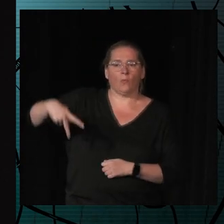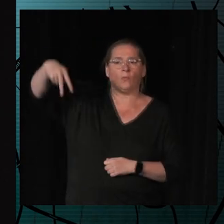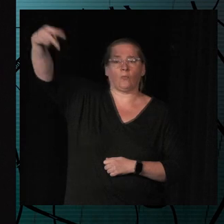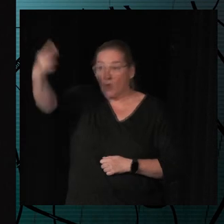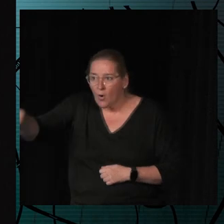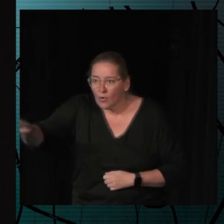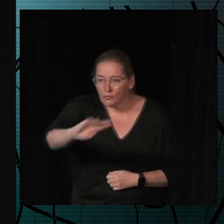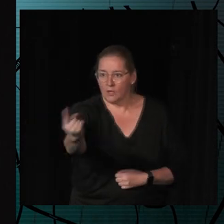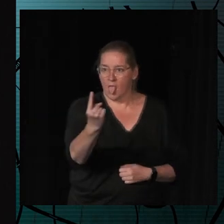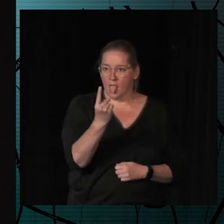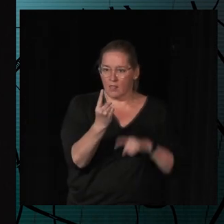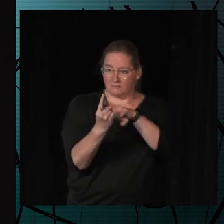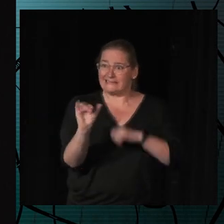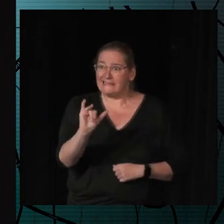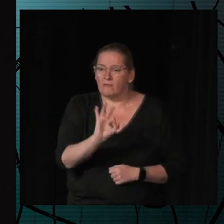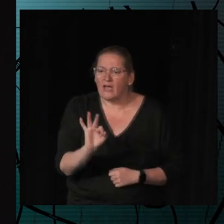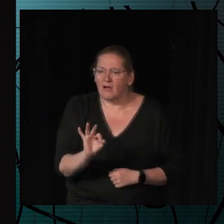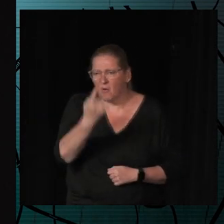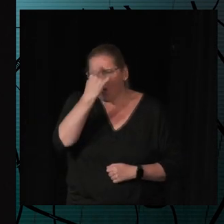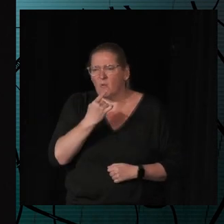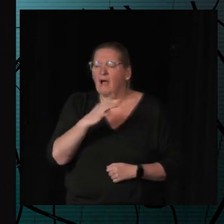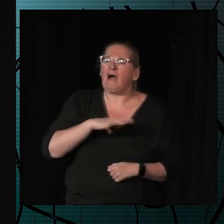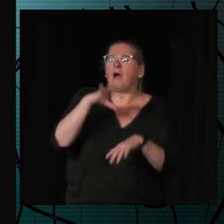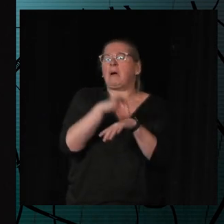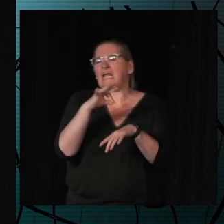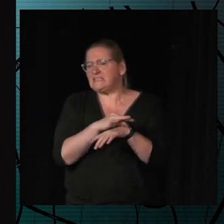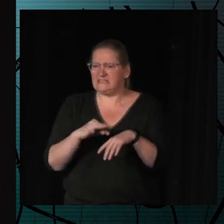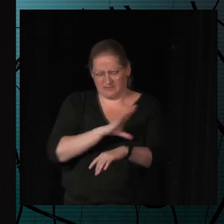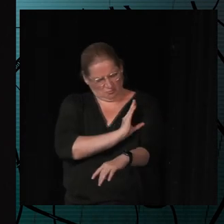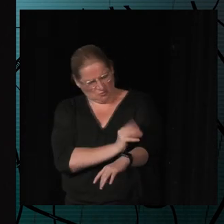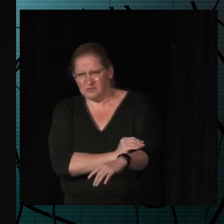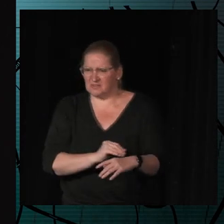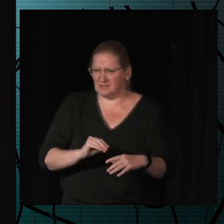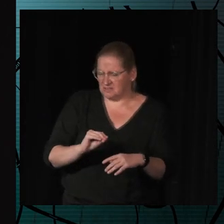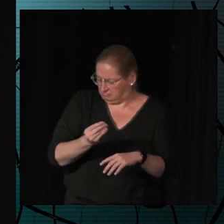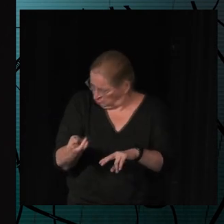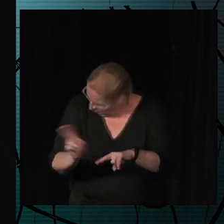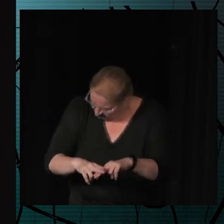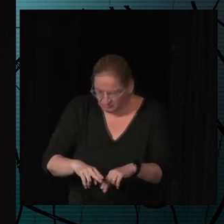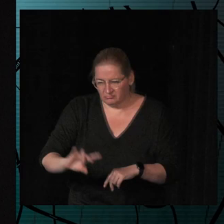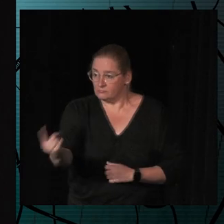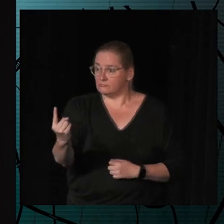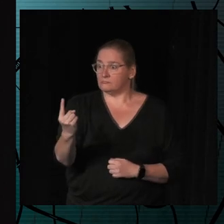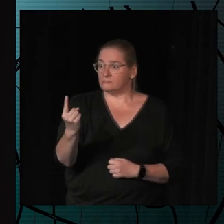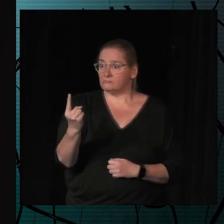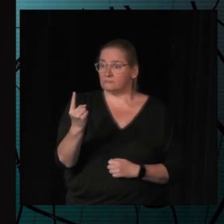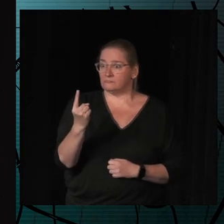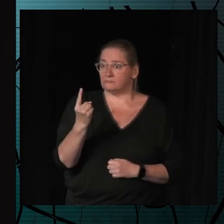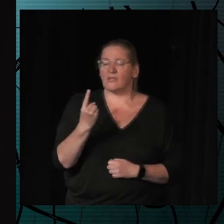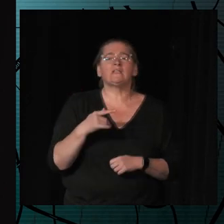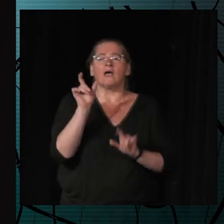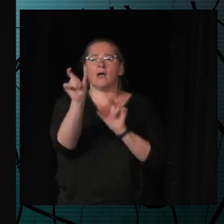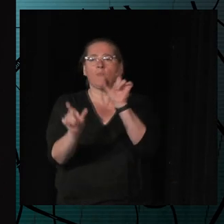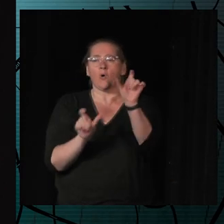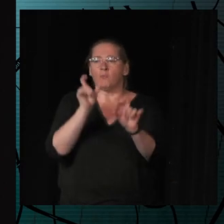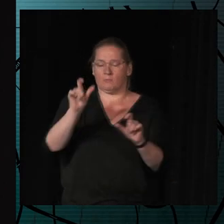venait disparaître je crois pour de polio et c'est absolument glaçant la séquence est glaçante son que des mots qui s'affichent en mode point